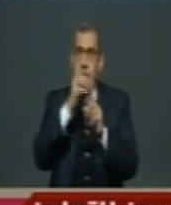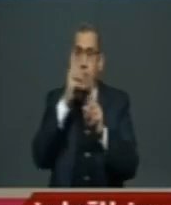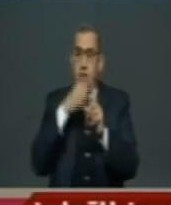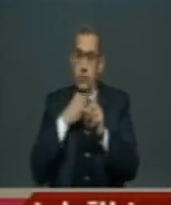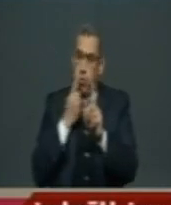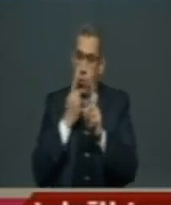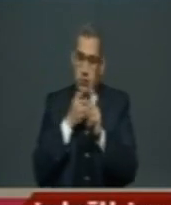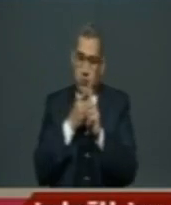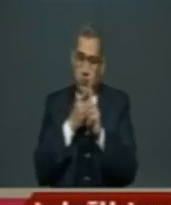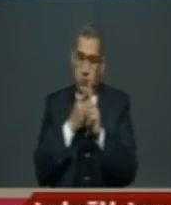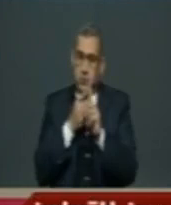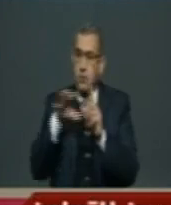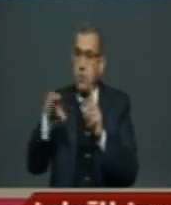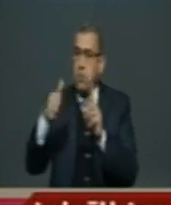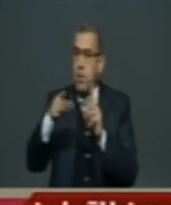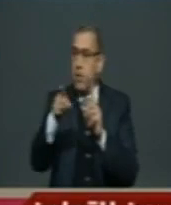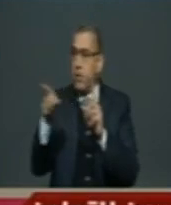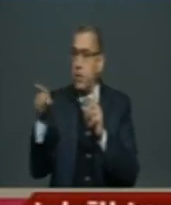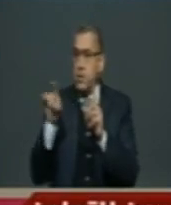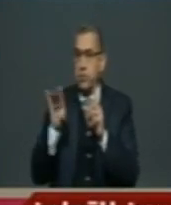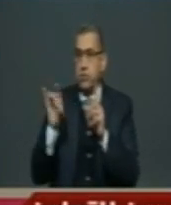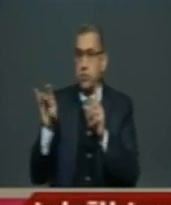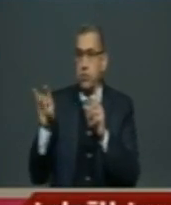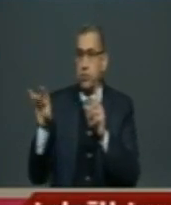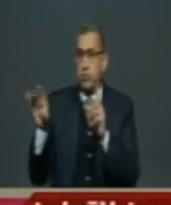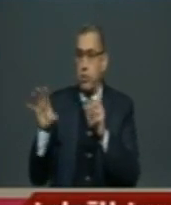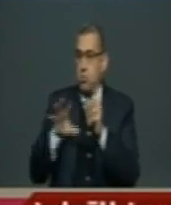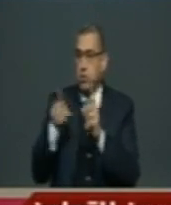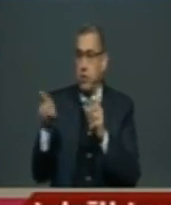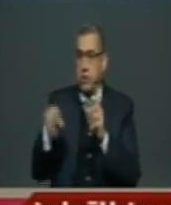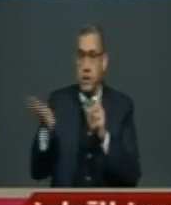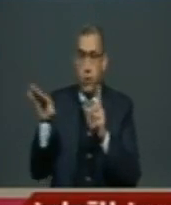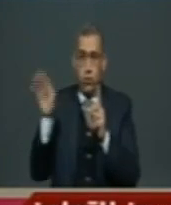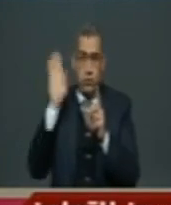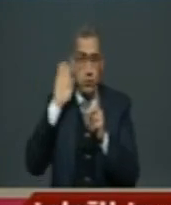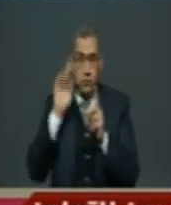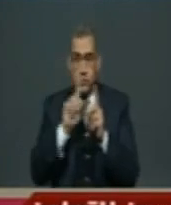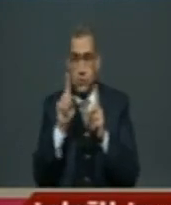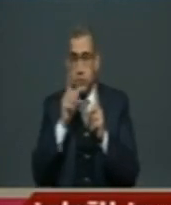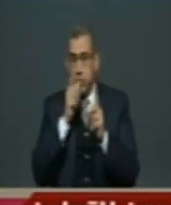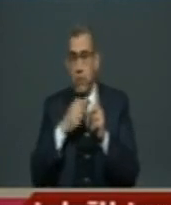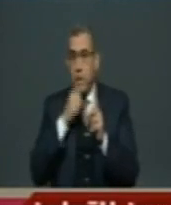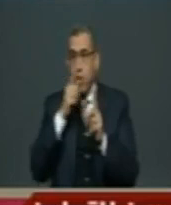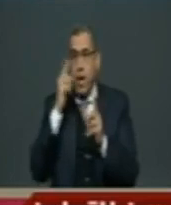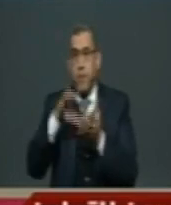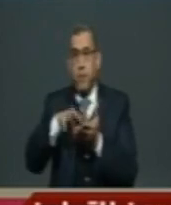وأسيب بقية القطاعات اللي كانت فيها مشكلة. يعني خلينا نتكلم في قطاع زي قطاع